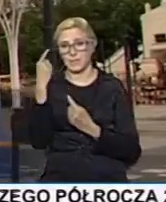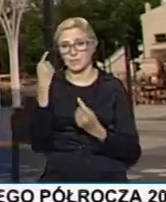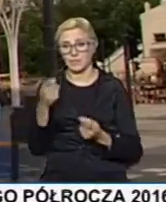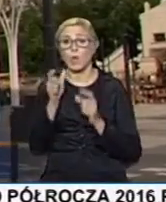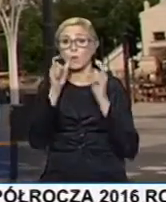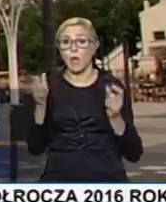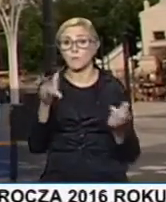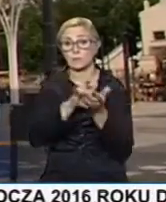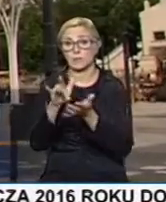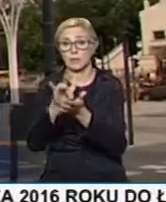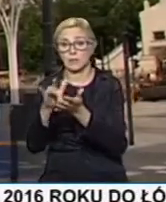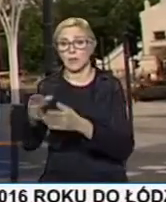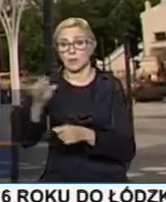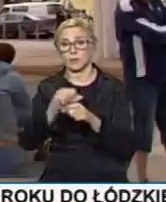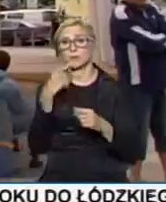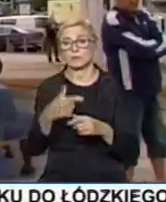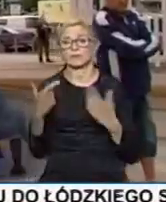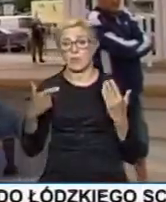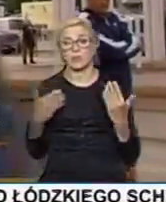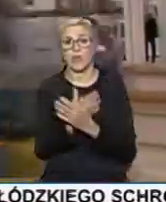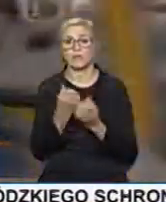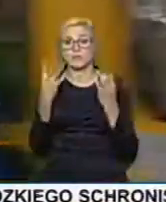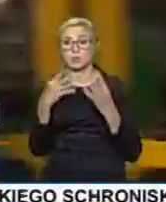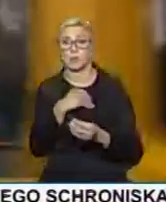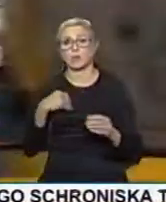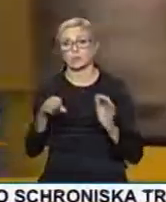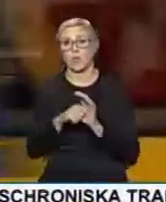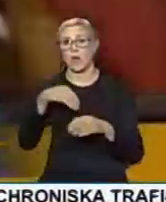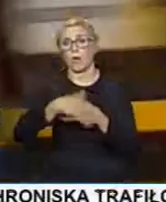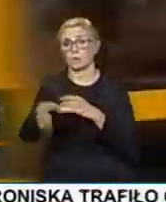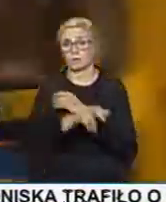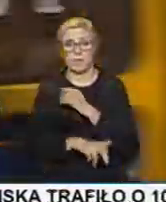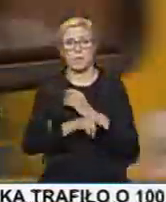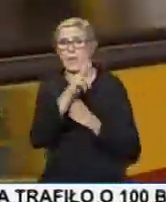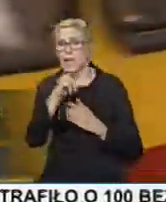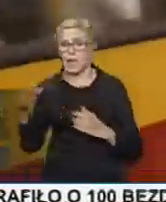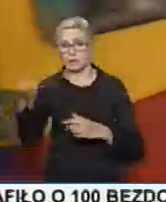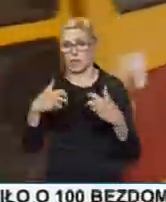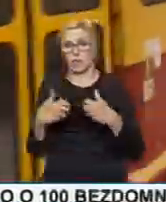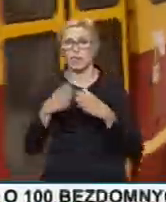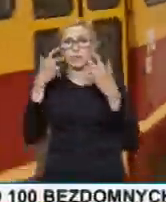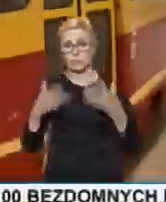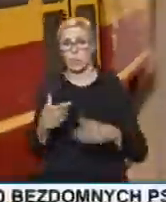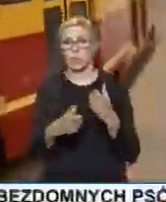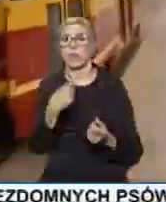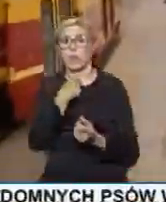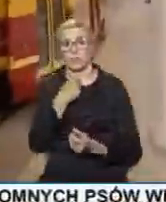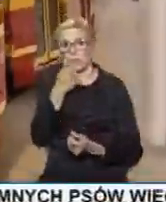można oddawać na stronie plebiscytu 7 nowych cudów Polski do końca sierpnia i każdy internauta może głosować raz na dobę.